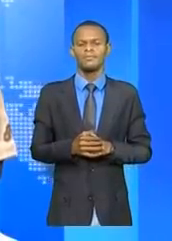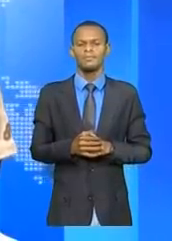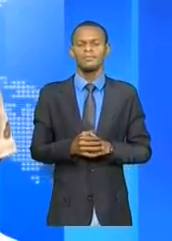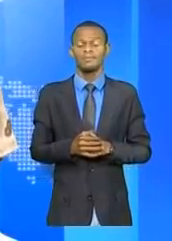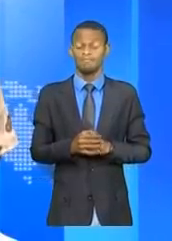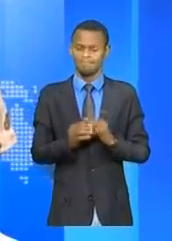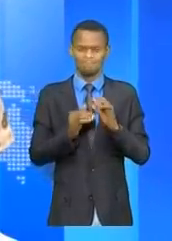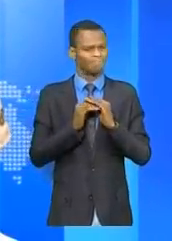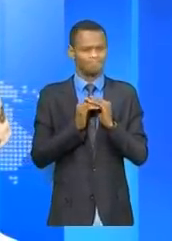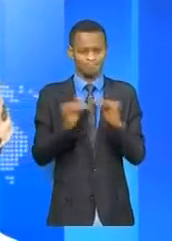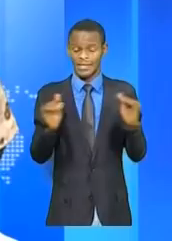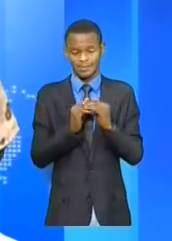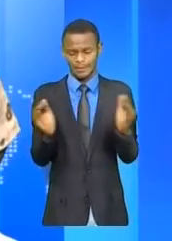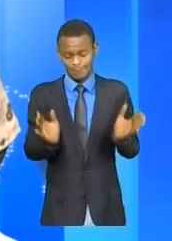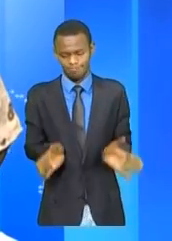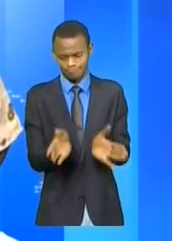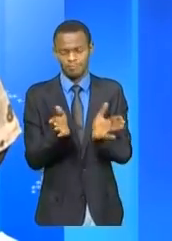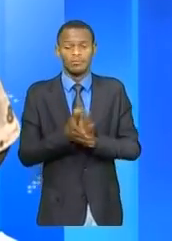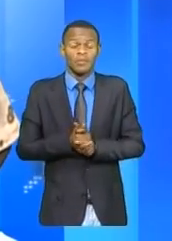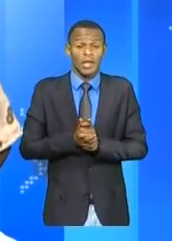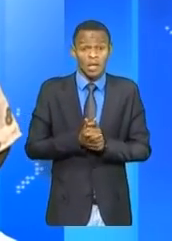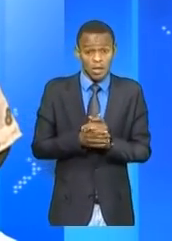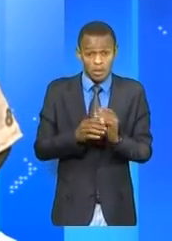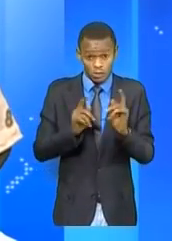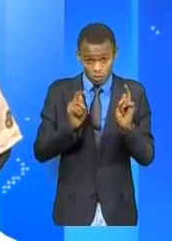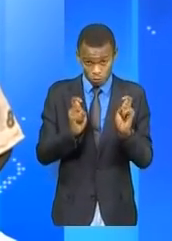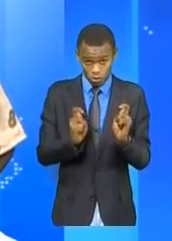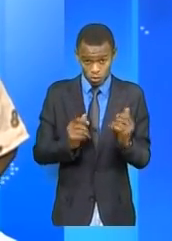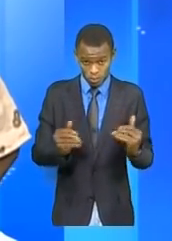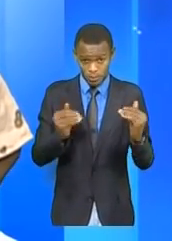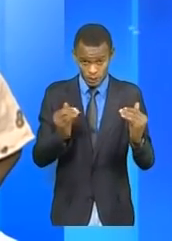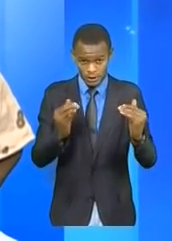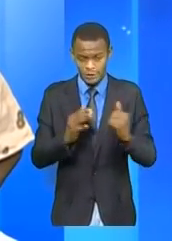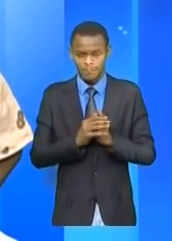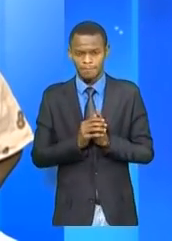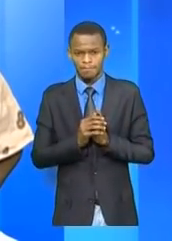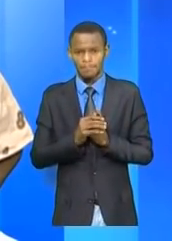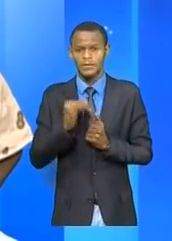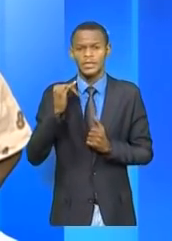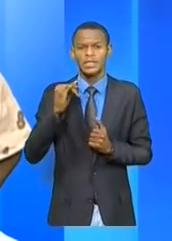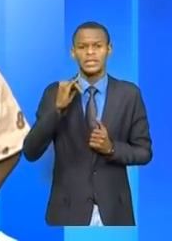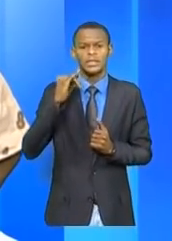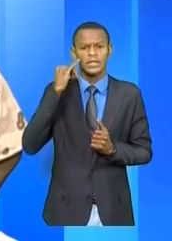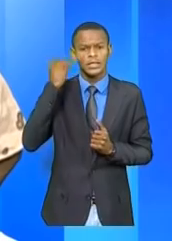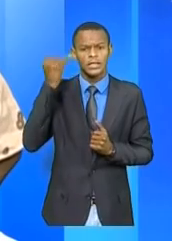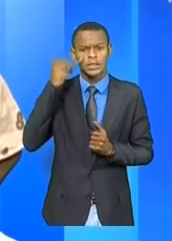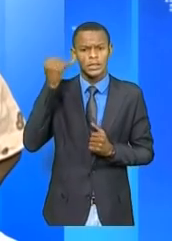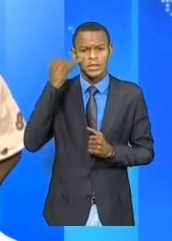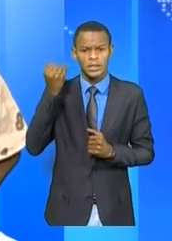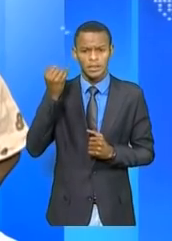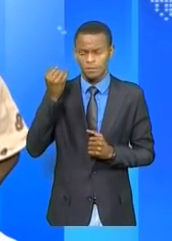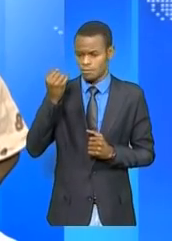Paix à son âme. Poursuivons ce journal avec cette actualité. Le Japon a déployé un lot important